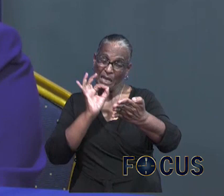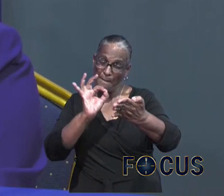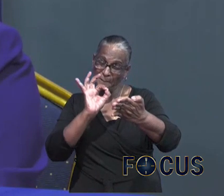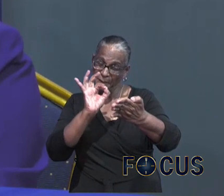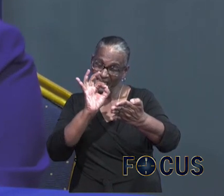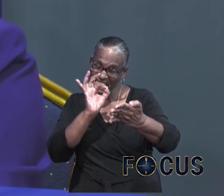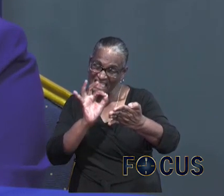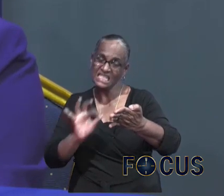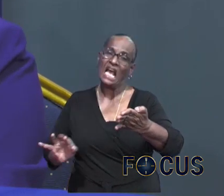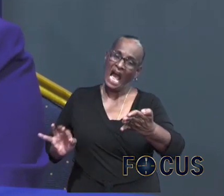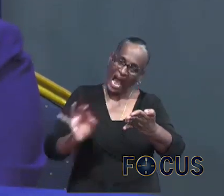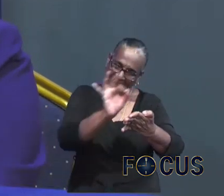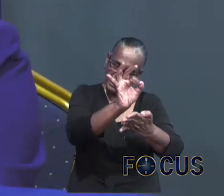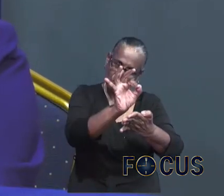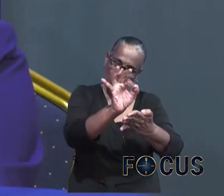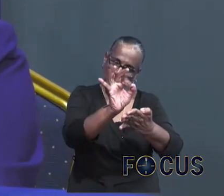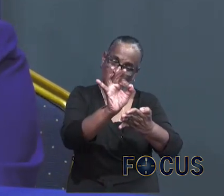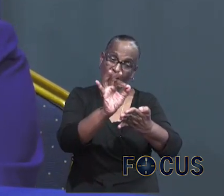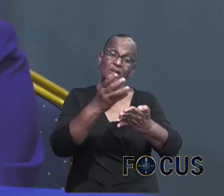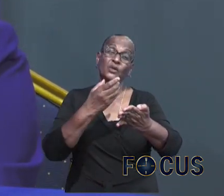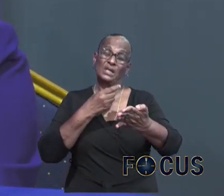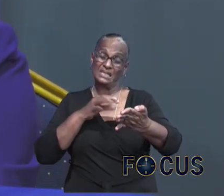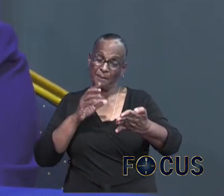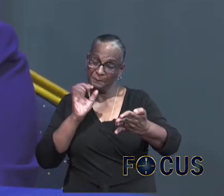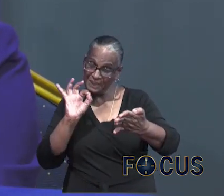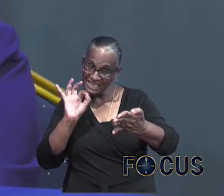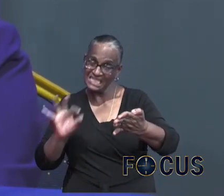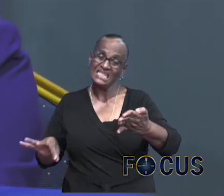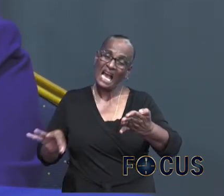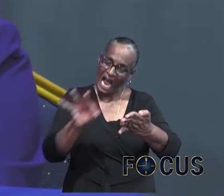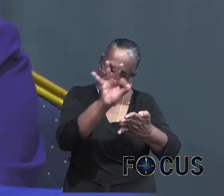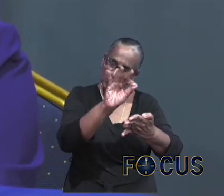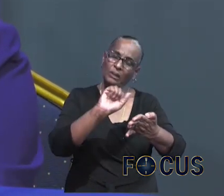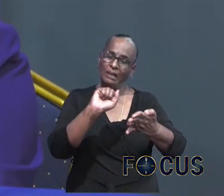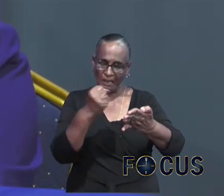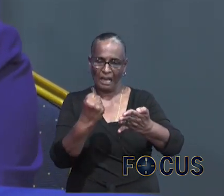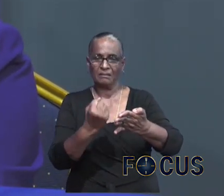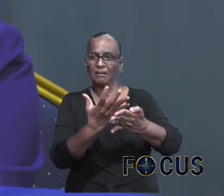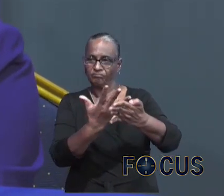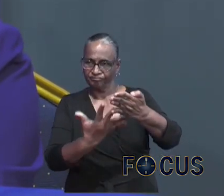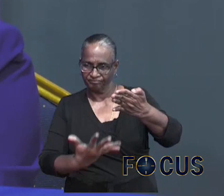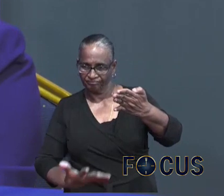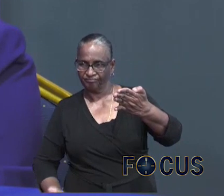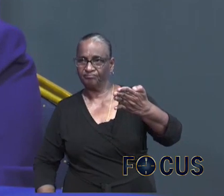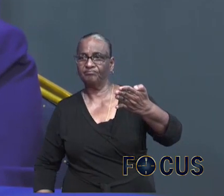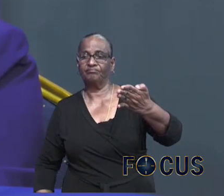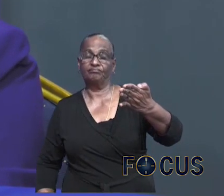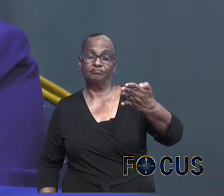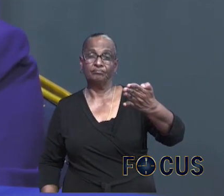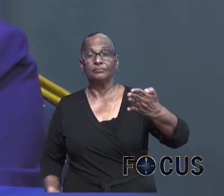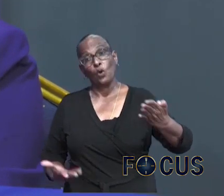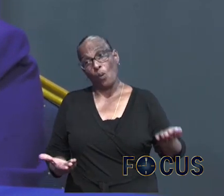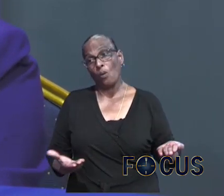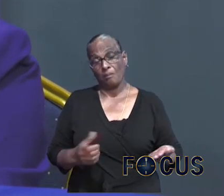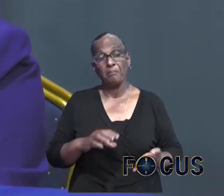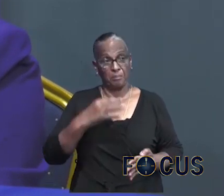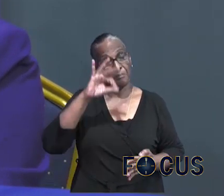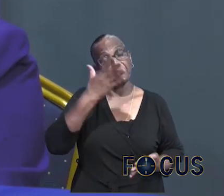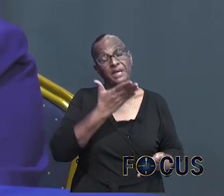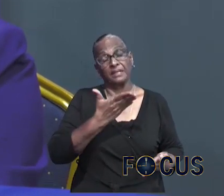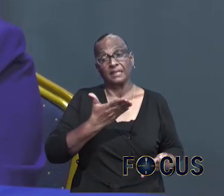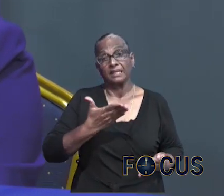algemene beschouwing, kunnen zij ook gericht enkele vragen beantwoorden. Zo ook de vraag, dan neem ik dan gelijk